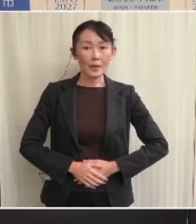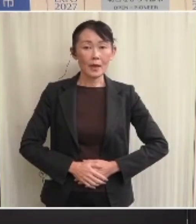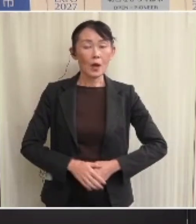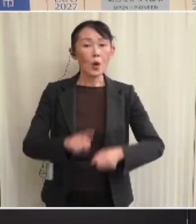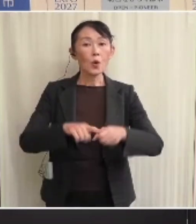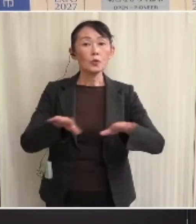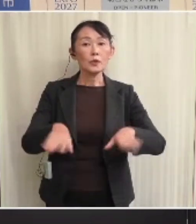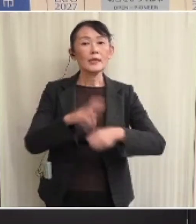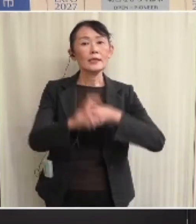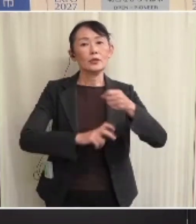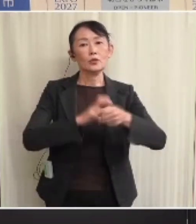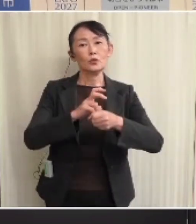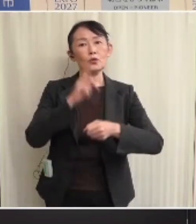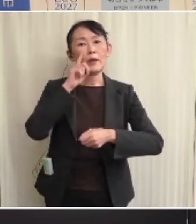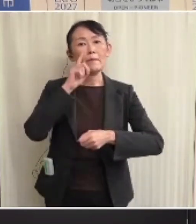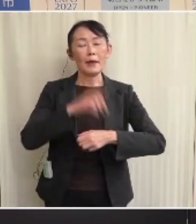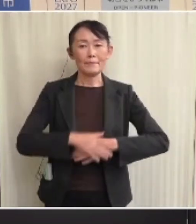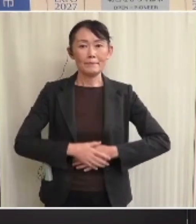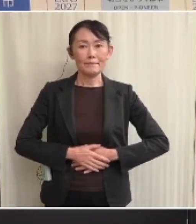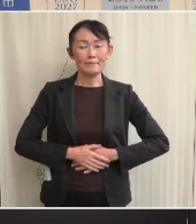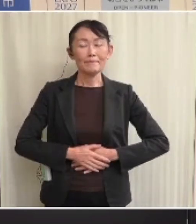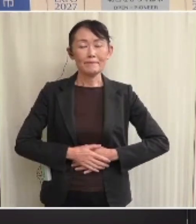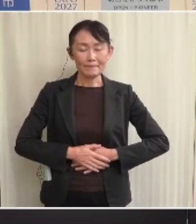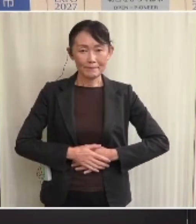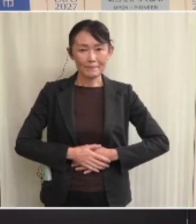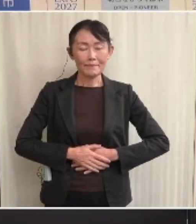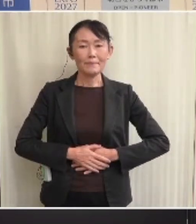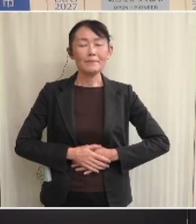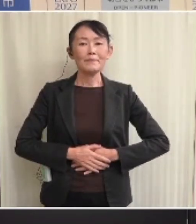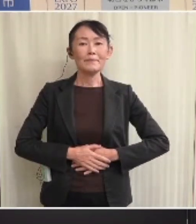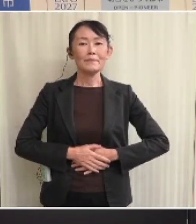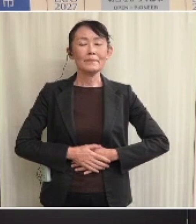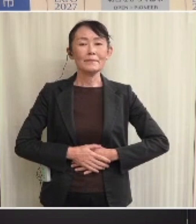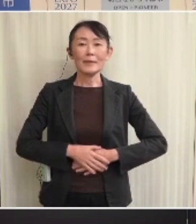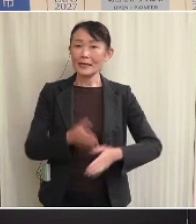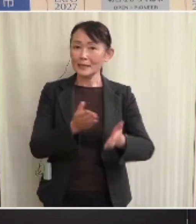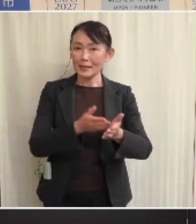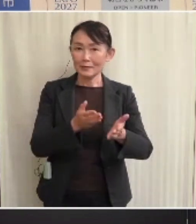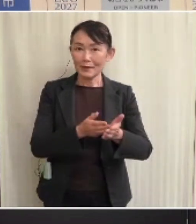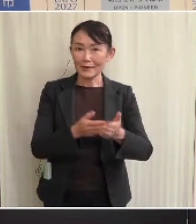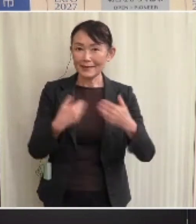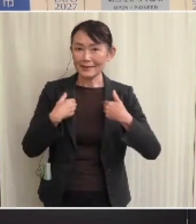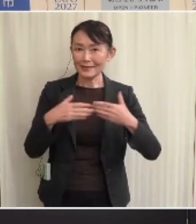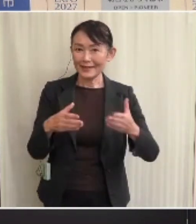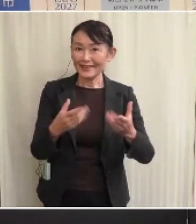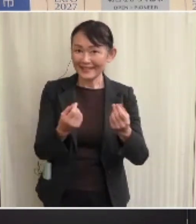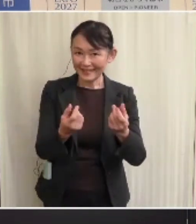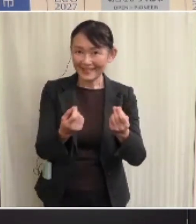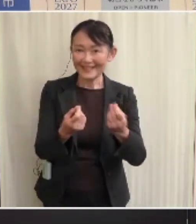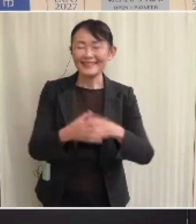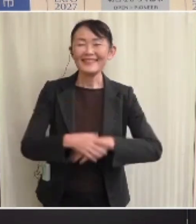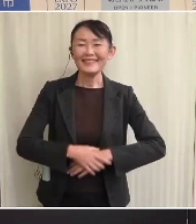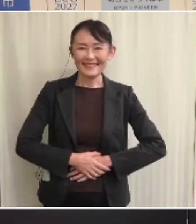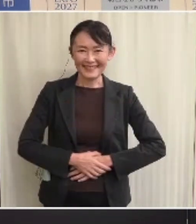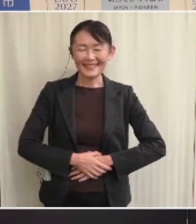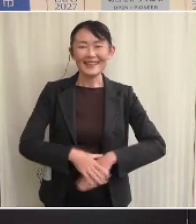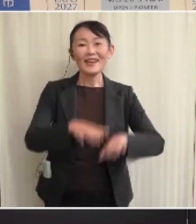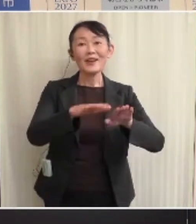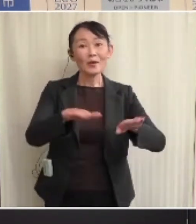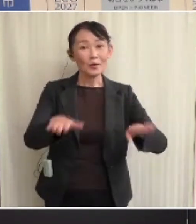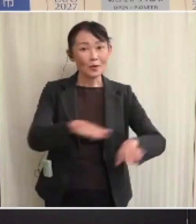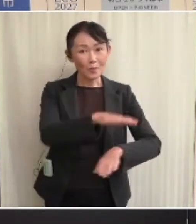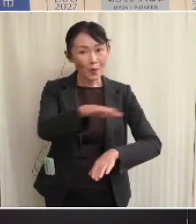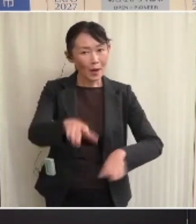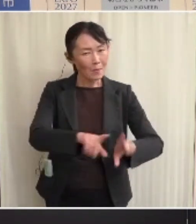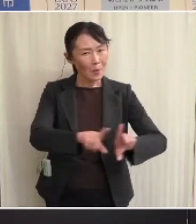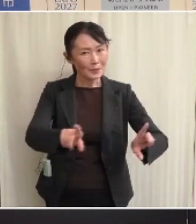今年で、20周年、迎えます。説明するまでもないですが、お子さんはも